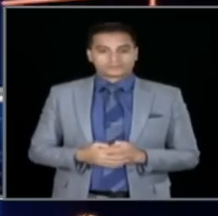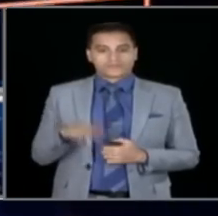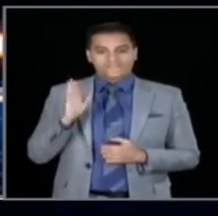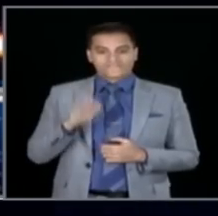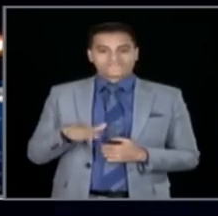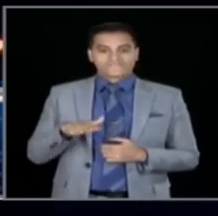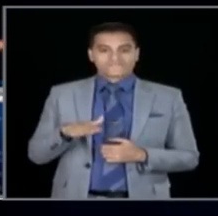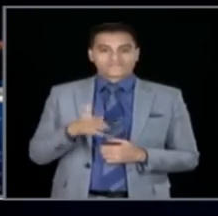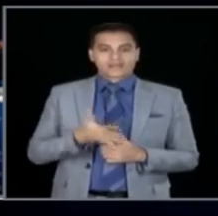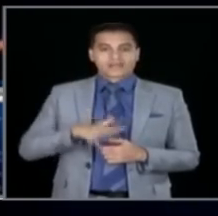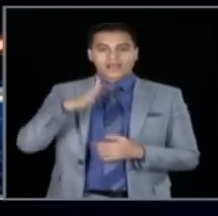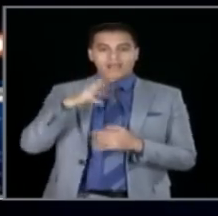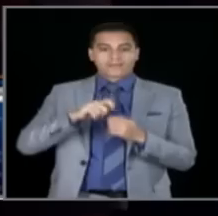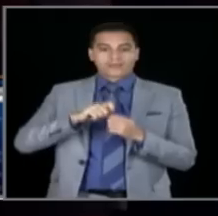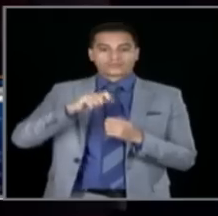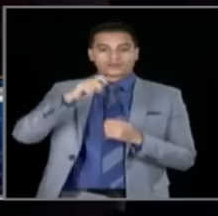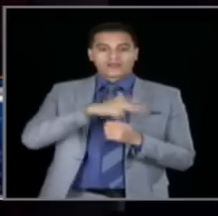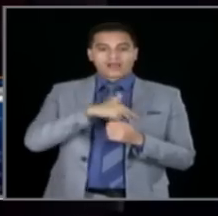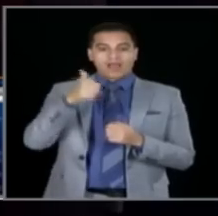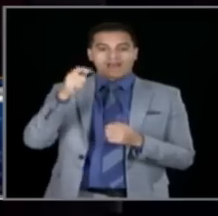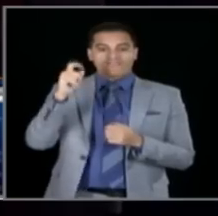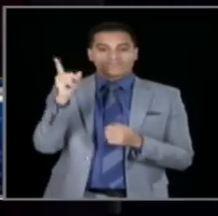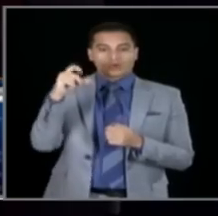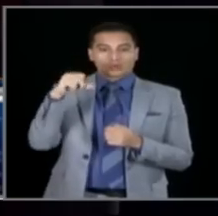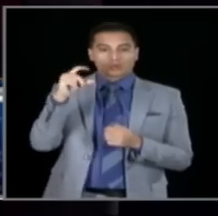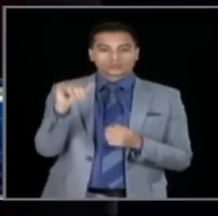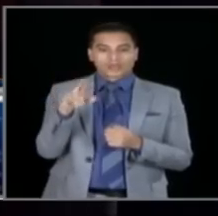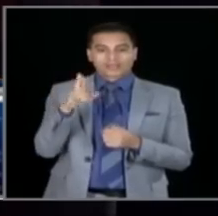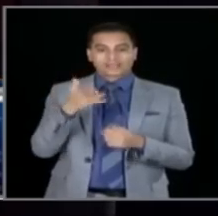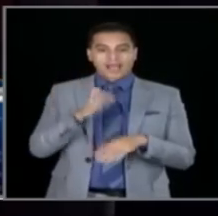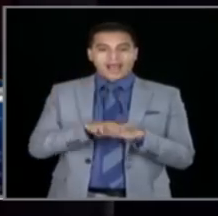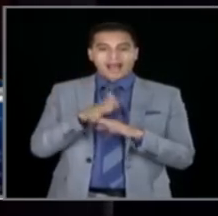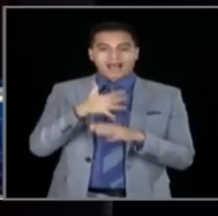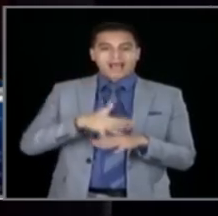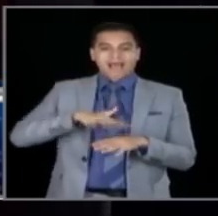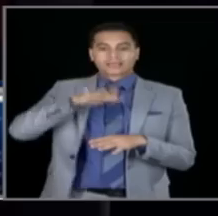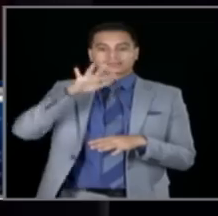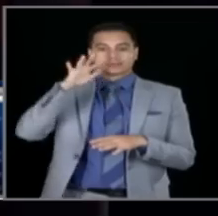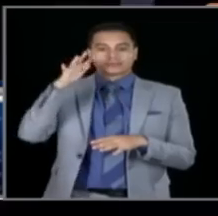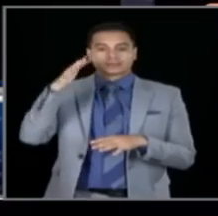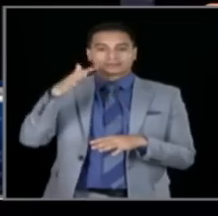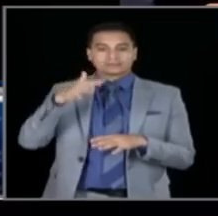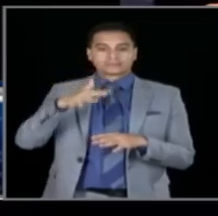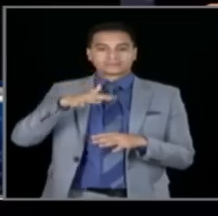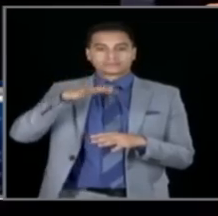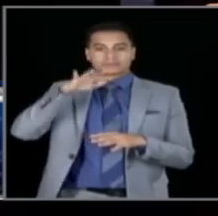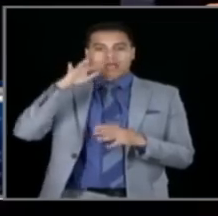تقع مرتفعات أفروديت على سطح أحد الكواكب، فما هو؟